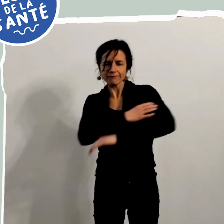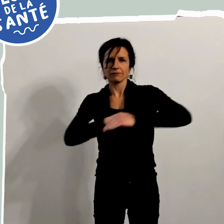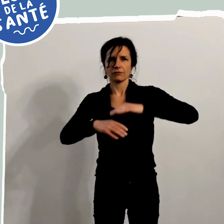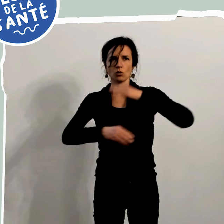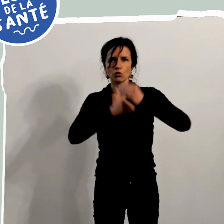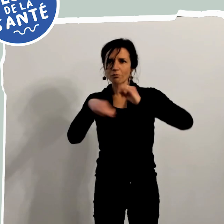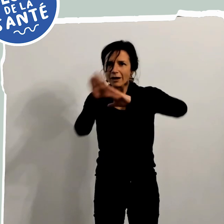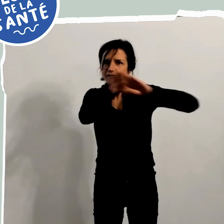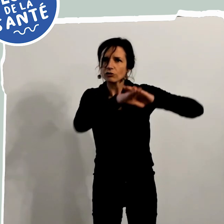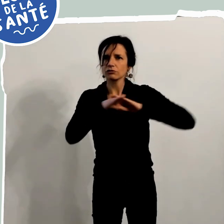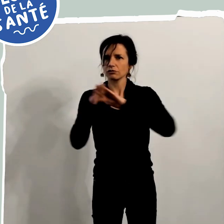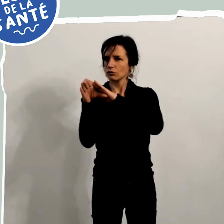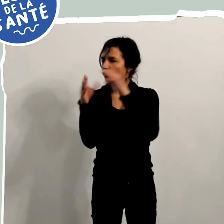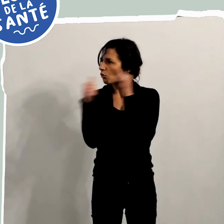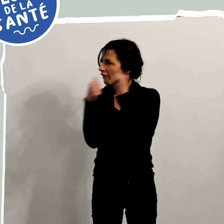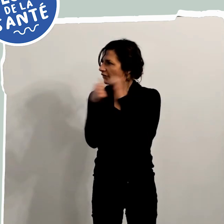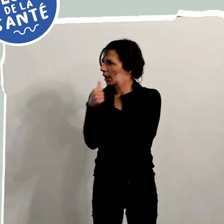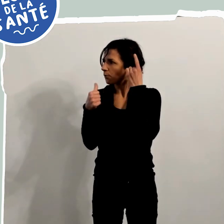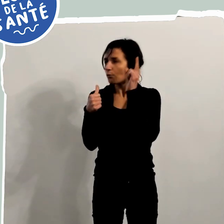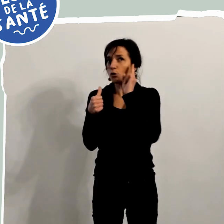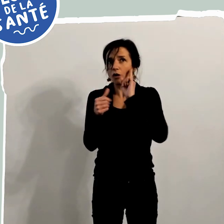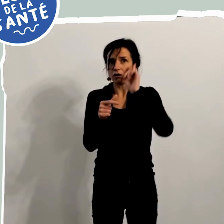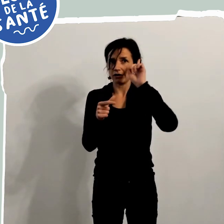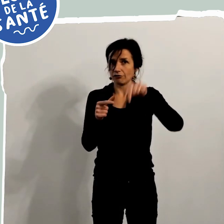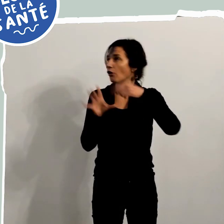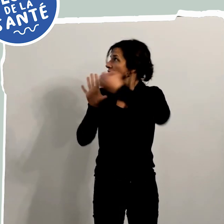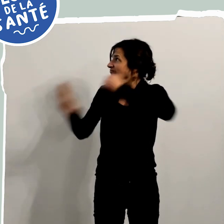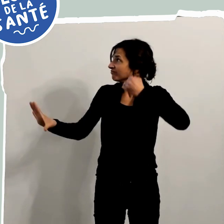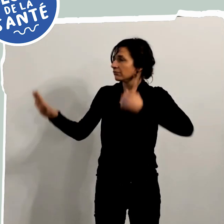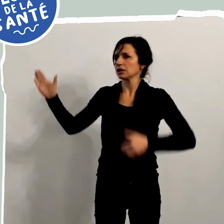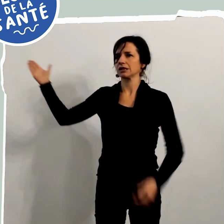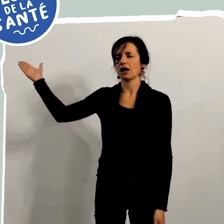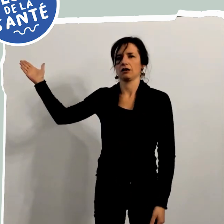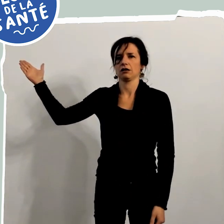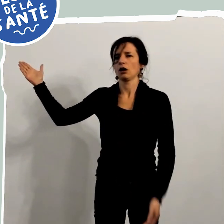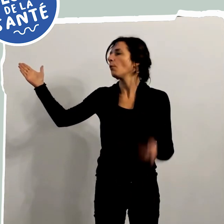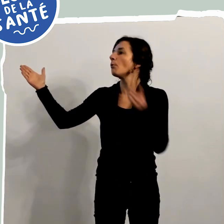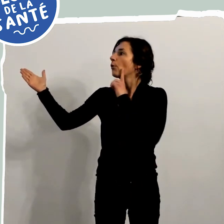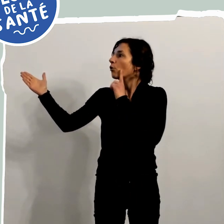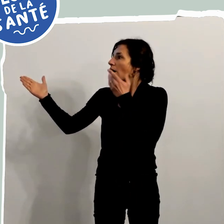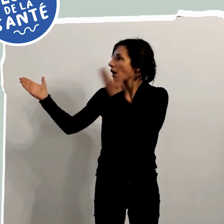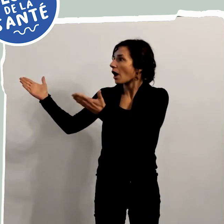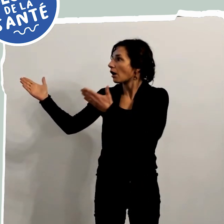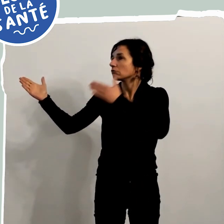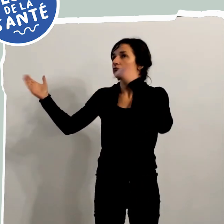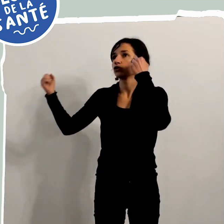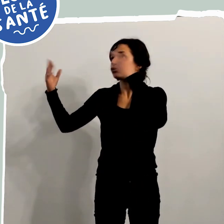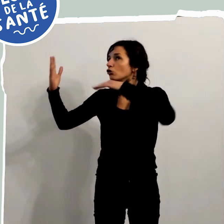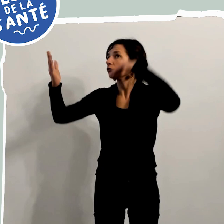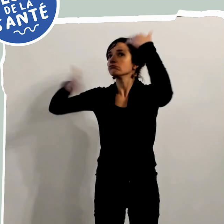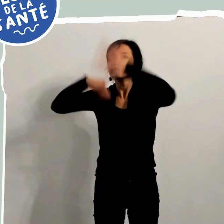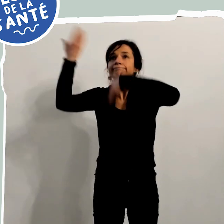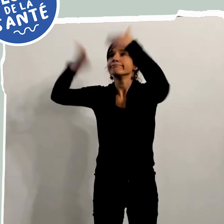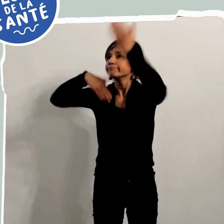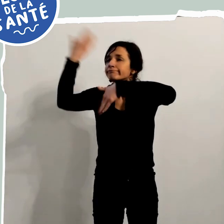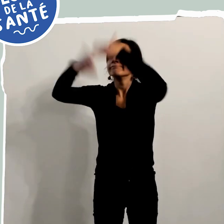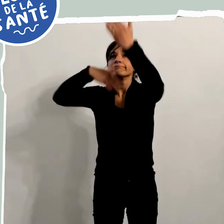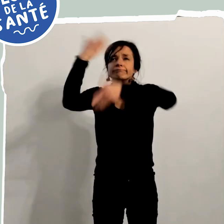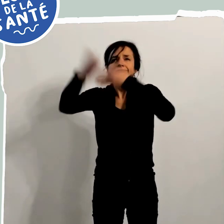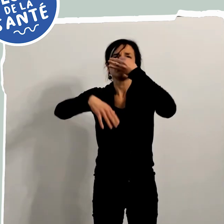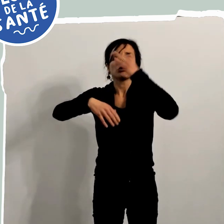prévention pour arrêter parce que là ça va pas arrêter. On a de la pollution de plus en